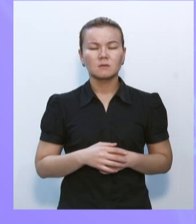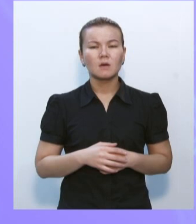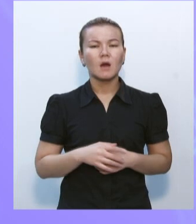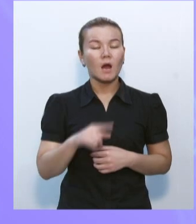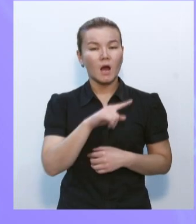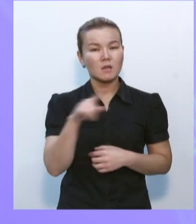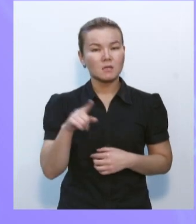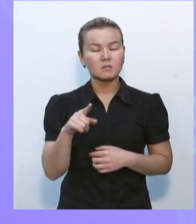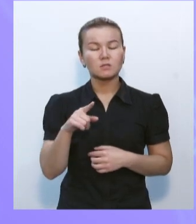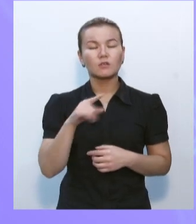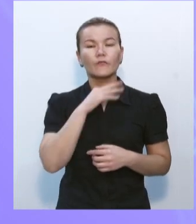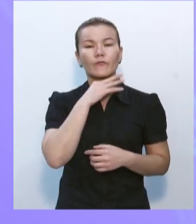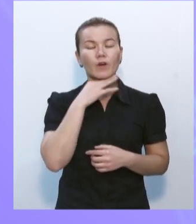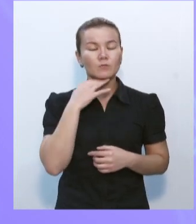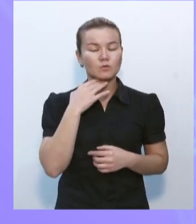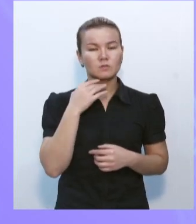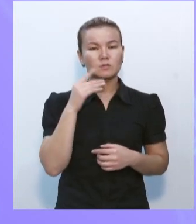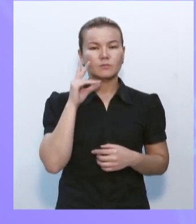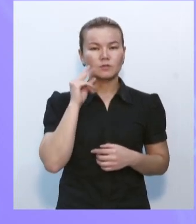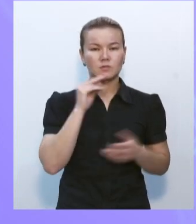Аларды көптүк санда жаз.